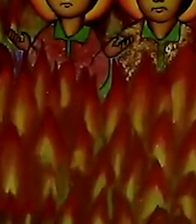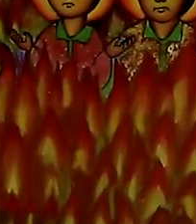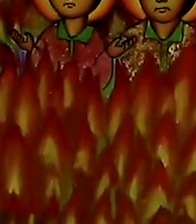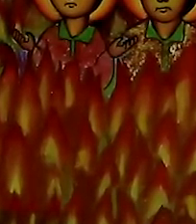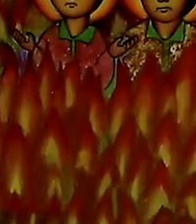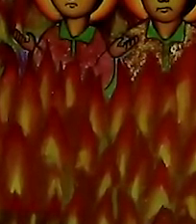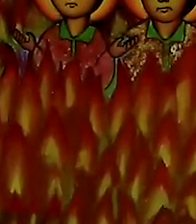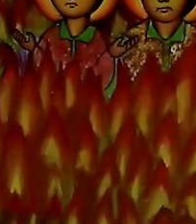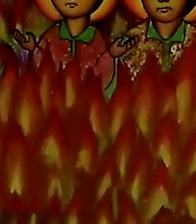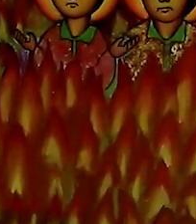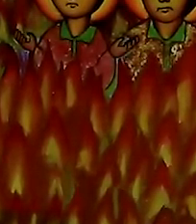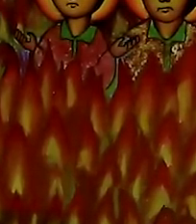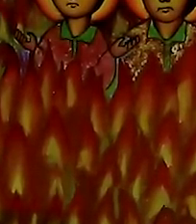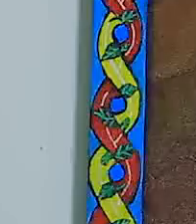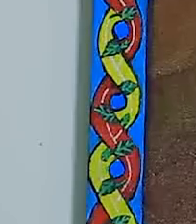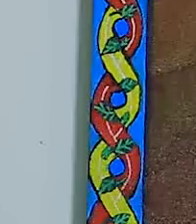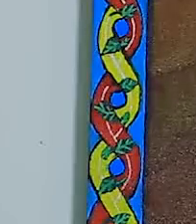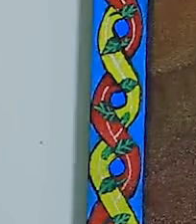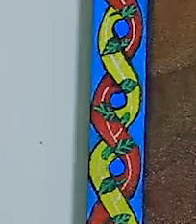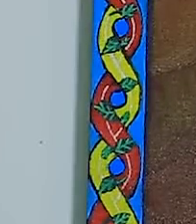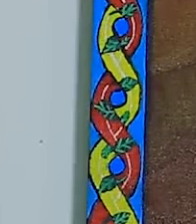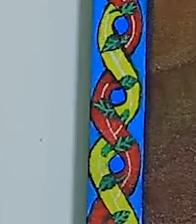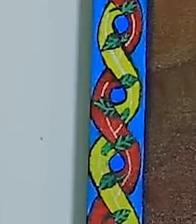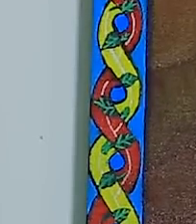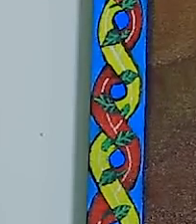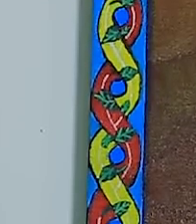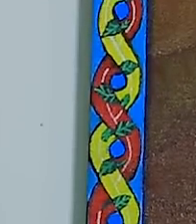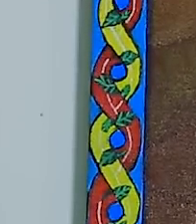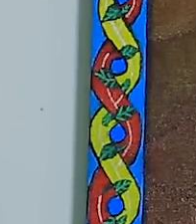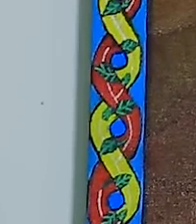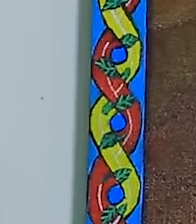ኢየሩሳሌምን ሁሌም